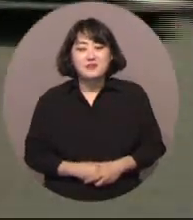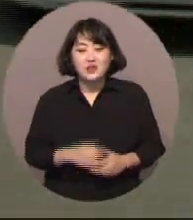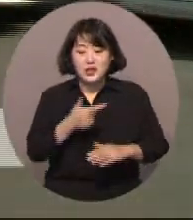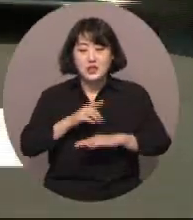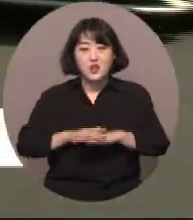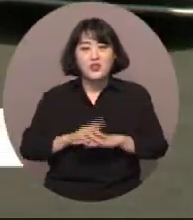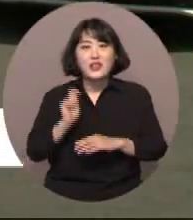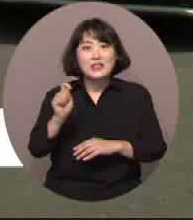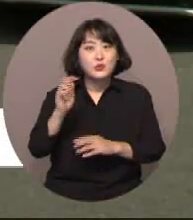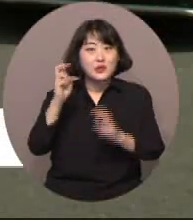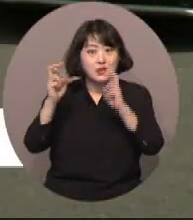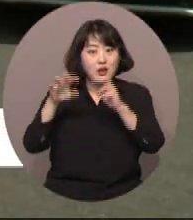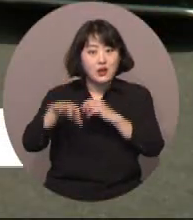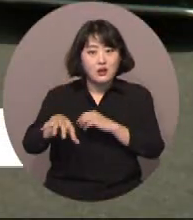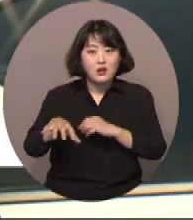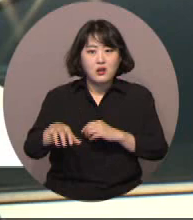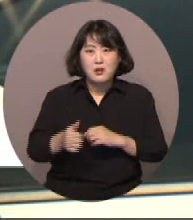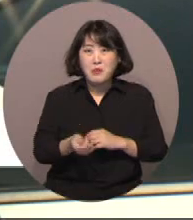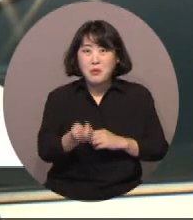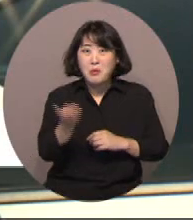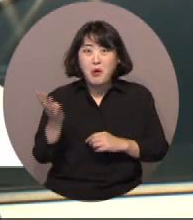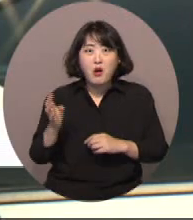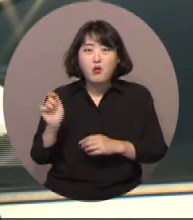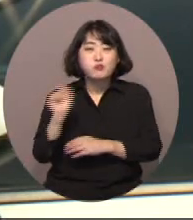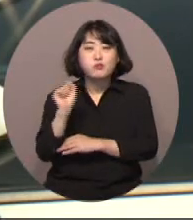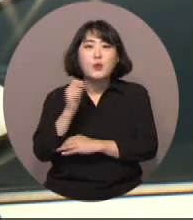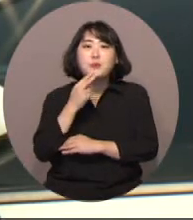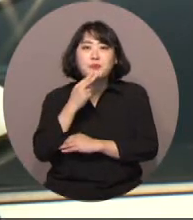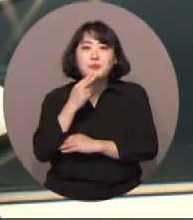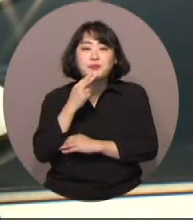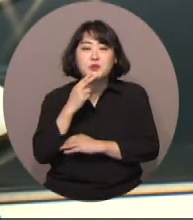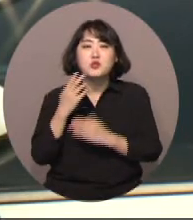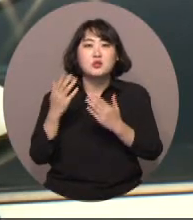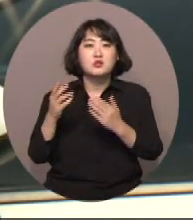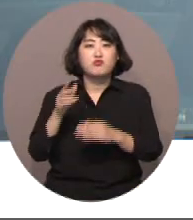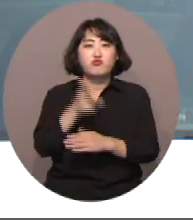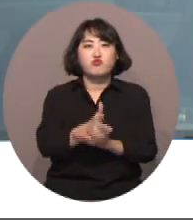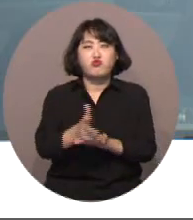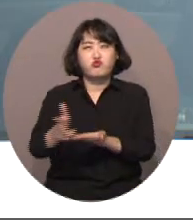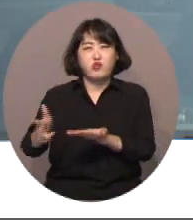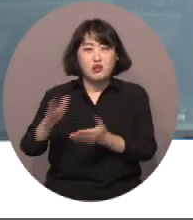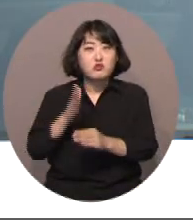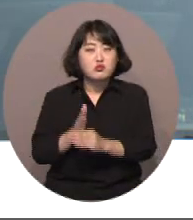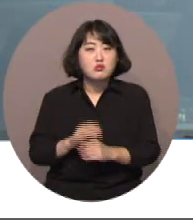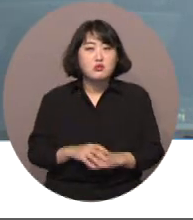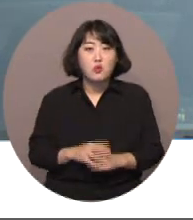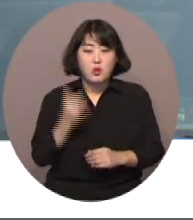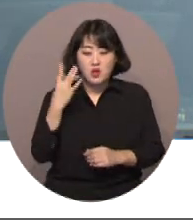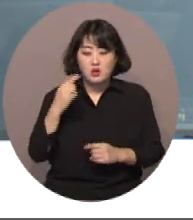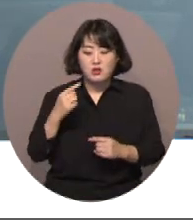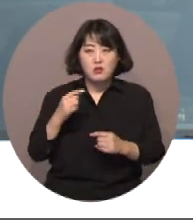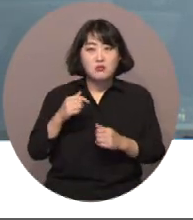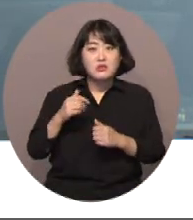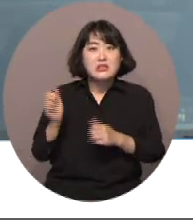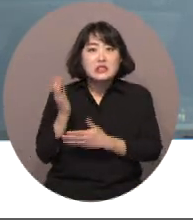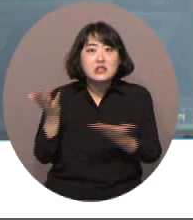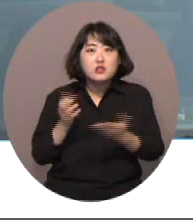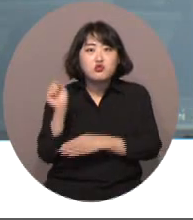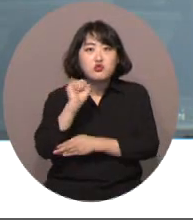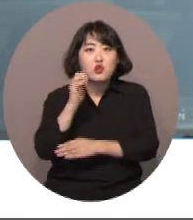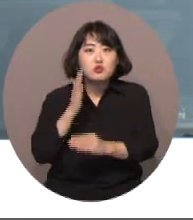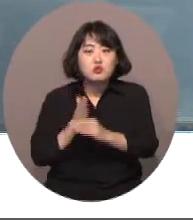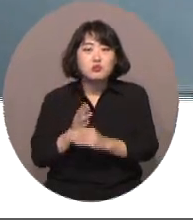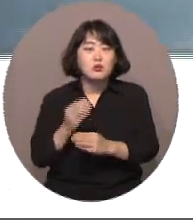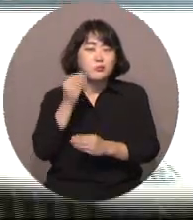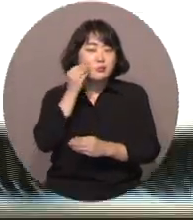대전의 한 택시회사. 수십 대의 차량이 운행하지 않고 멈춰서 있습니다. 영업 중이어야 될 택시 수십 대가 그대로 방치